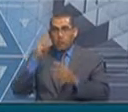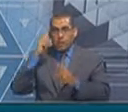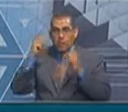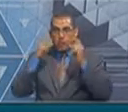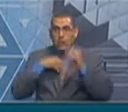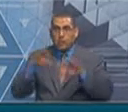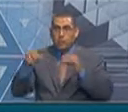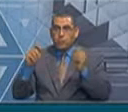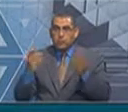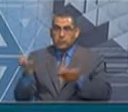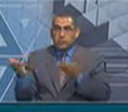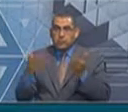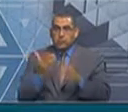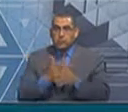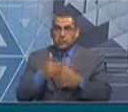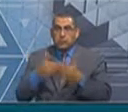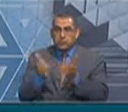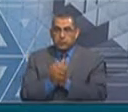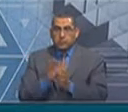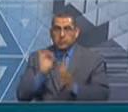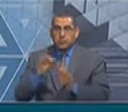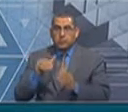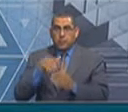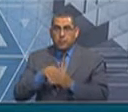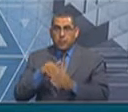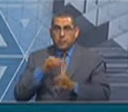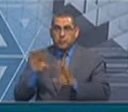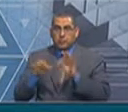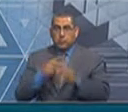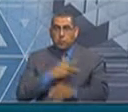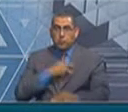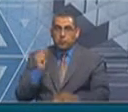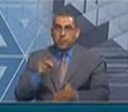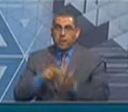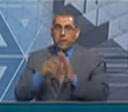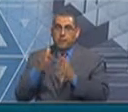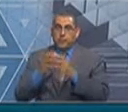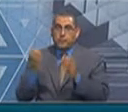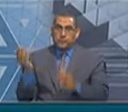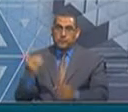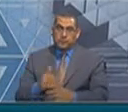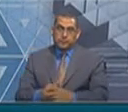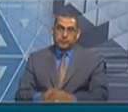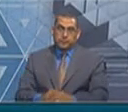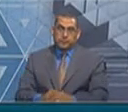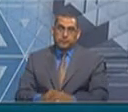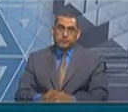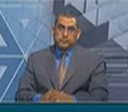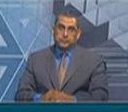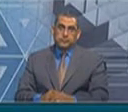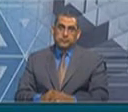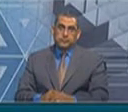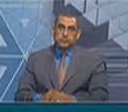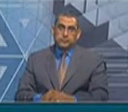حتى يكون هناك تسهيل لعملية تشكيل الحكومة الجديدة؟